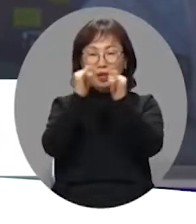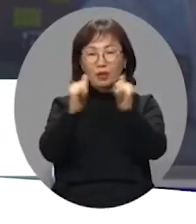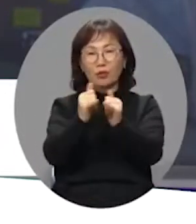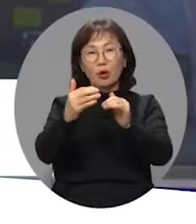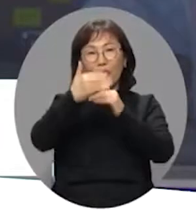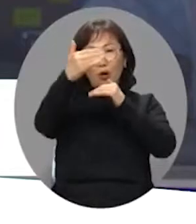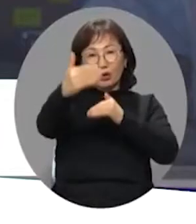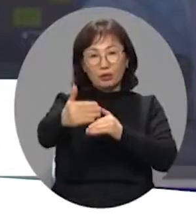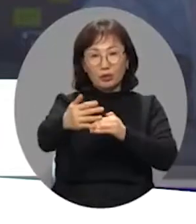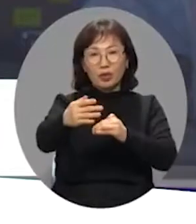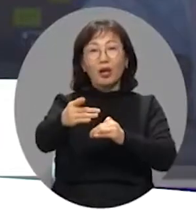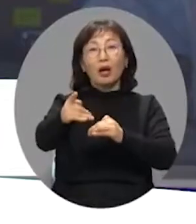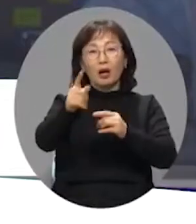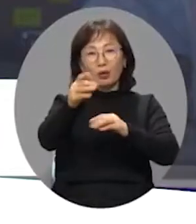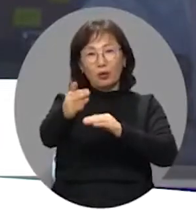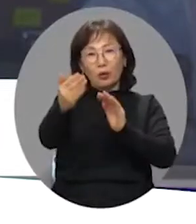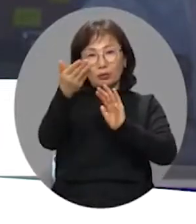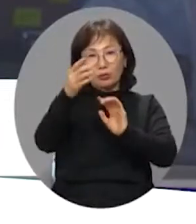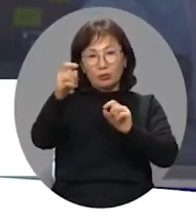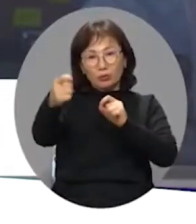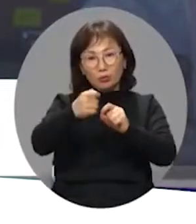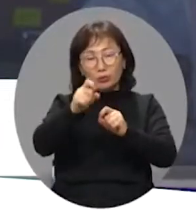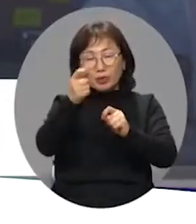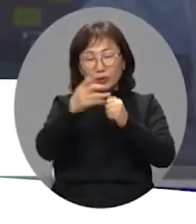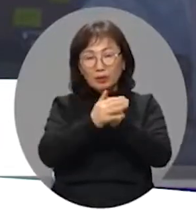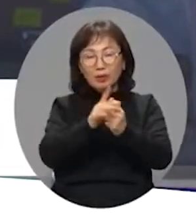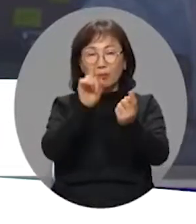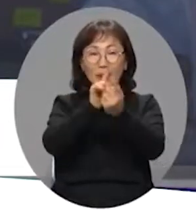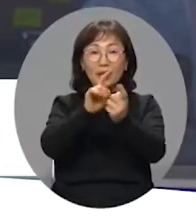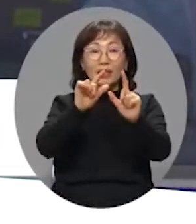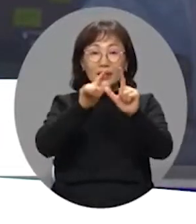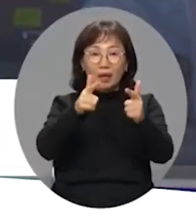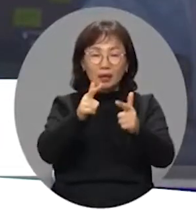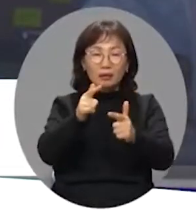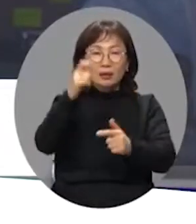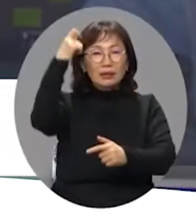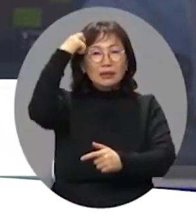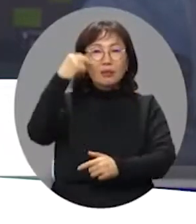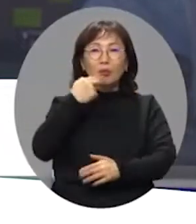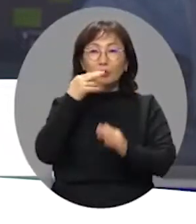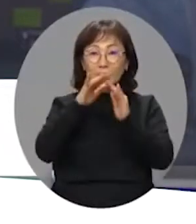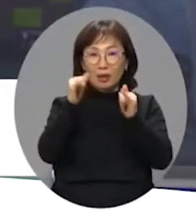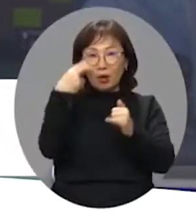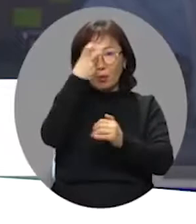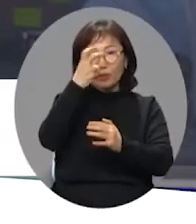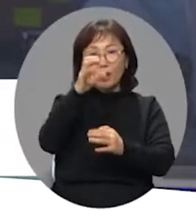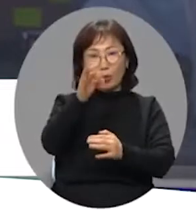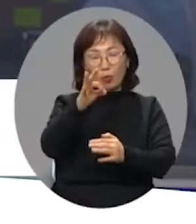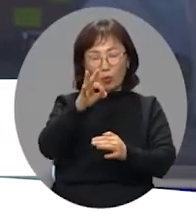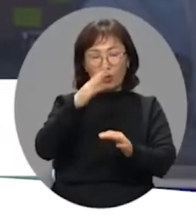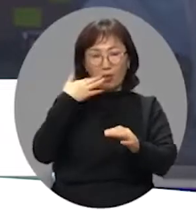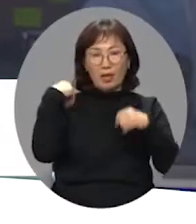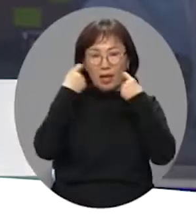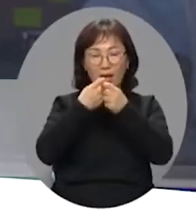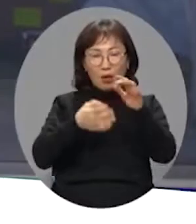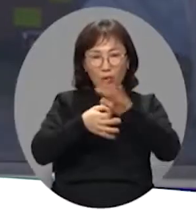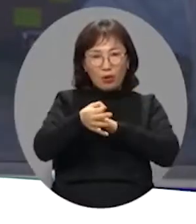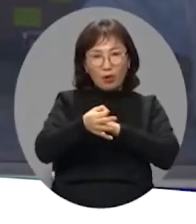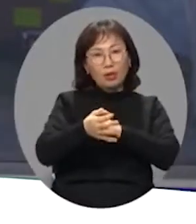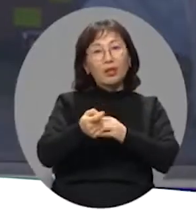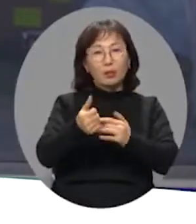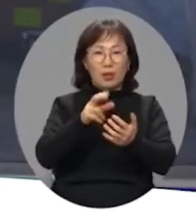두기가 완화되면서 접촉자로 분류되지 않은 무증상자는 검사 비용을 부담해야 돼 논란이 되고